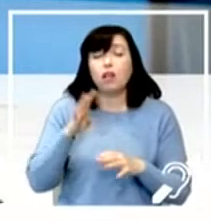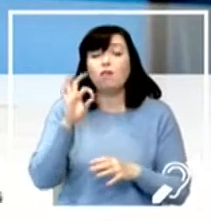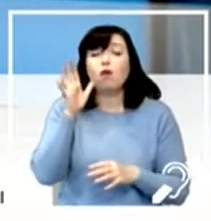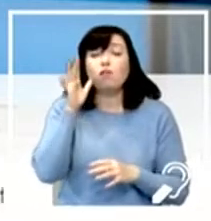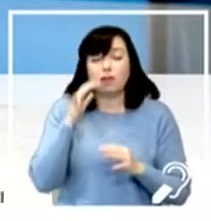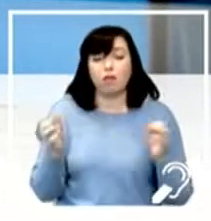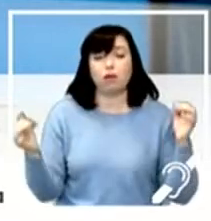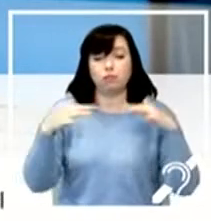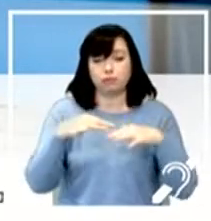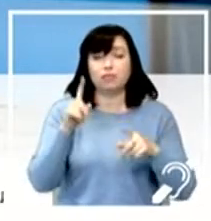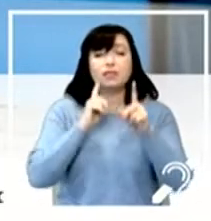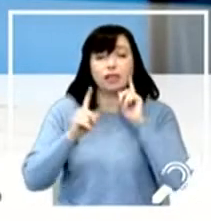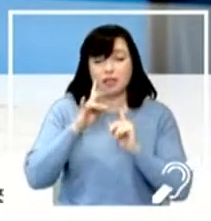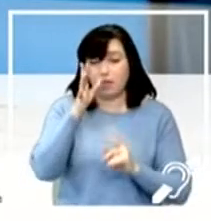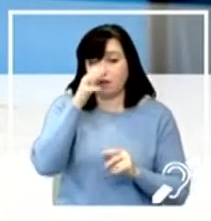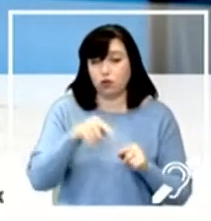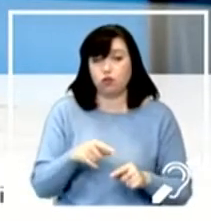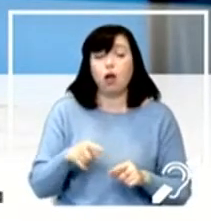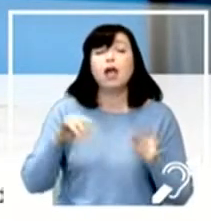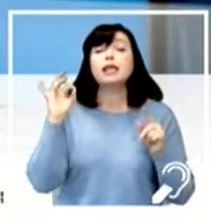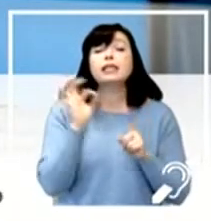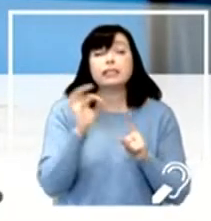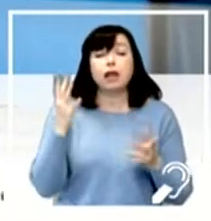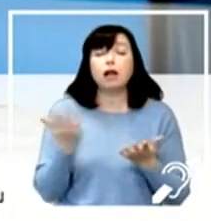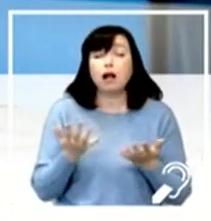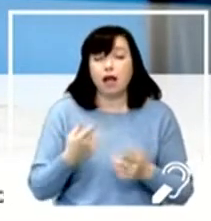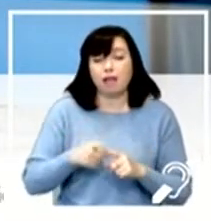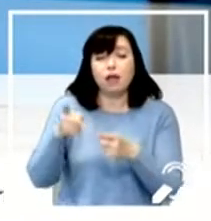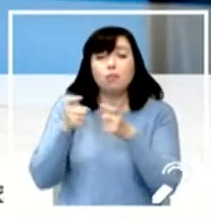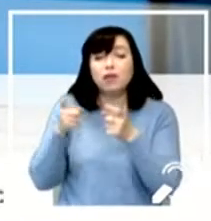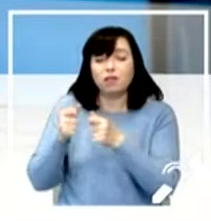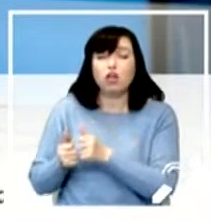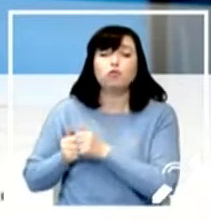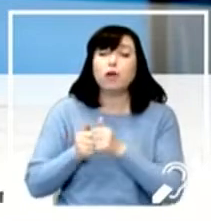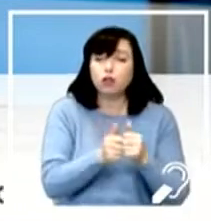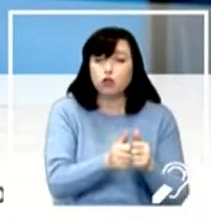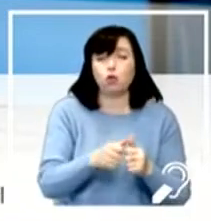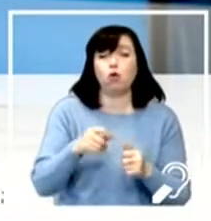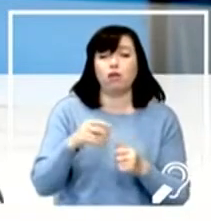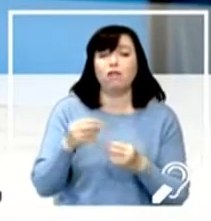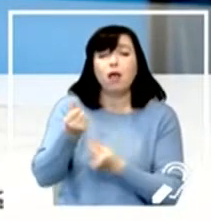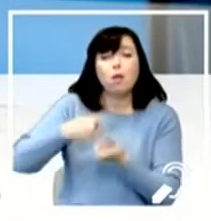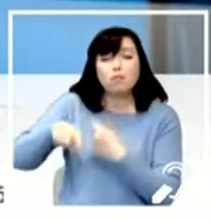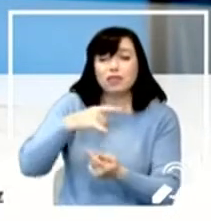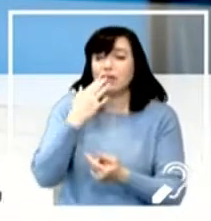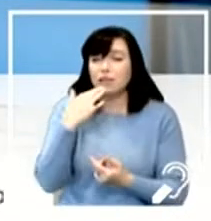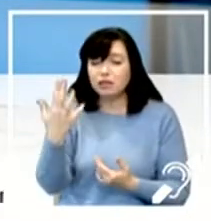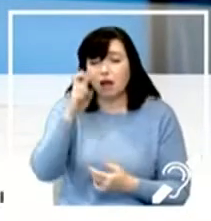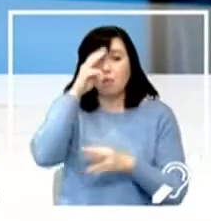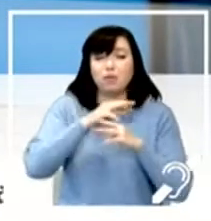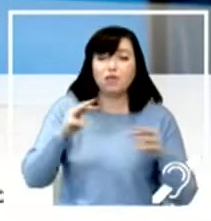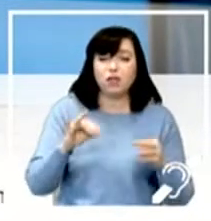conferințe internaționale la Chișinău. Scopul reuniunii este de a încuraja parteneriatul dintre oamenii de afaceri, străini, guvern